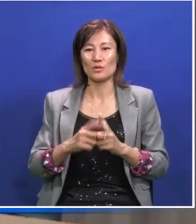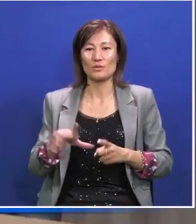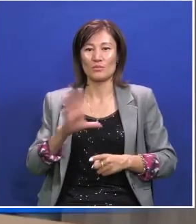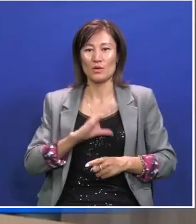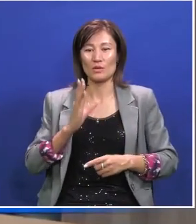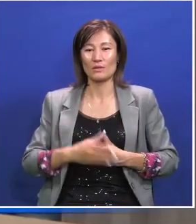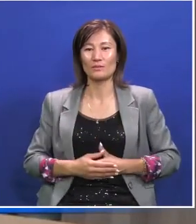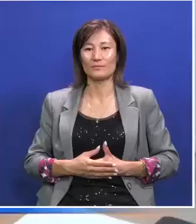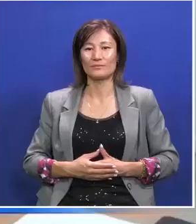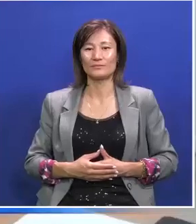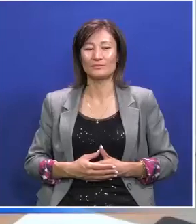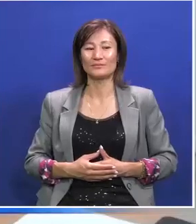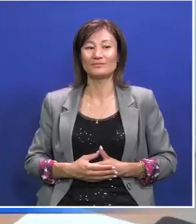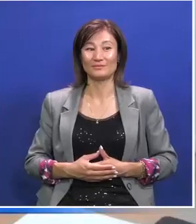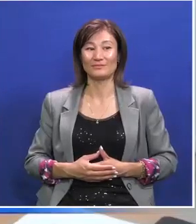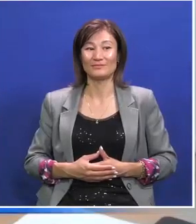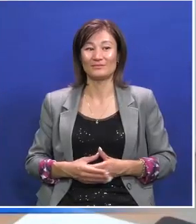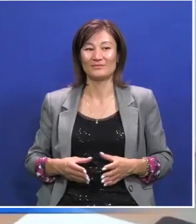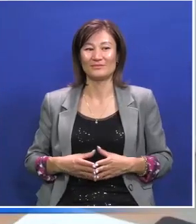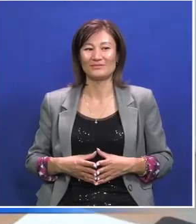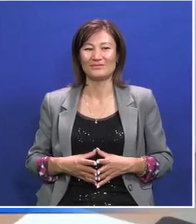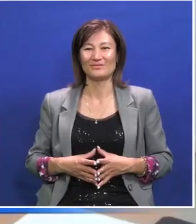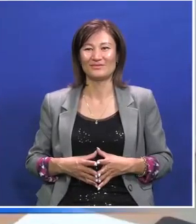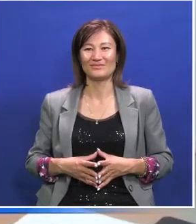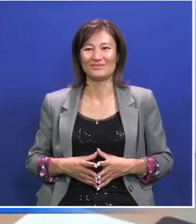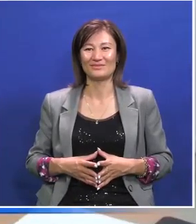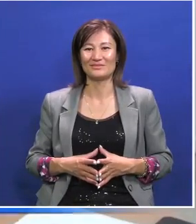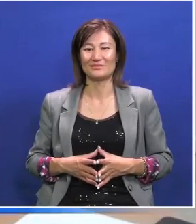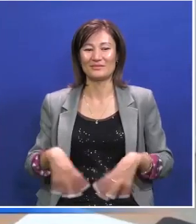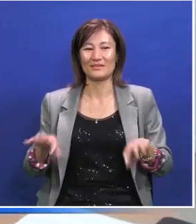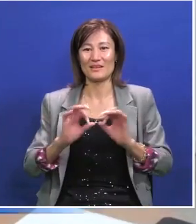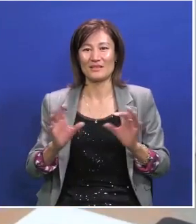Салтанат Рустембек, Ғалымжан Ерназаров, Айғақ телеарнасының жаңалықтар қызметі.